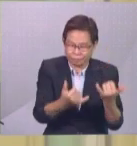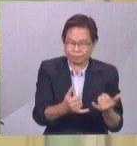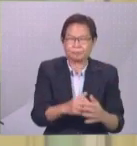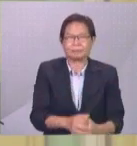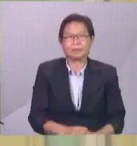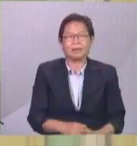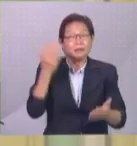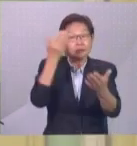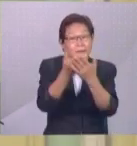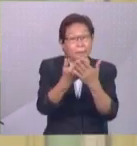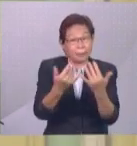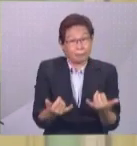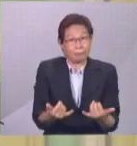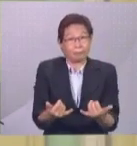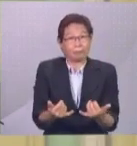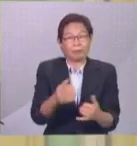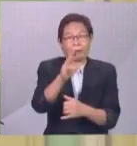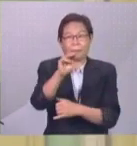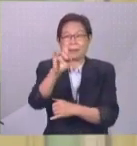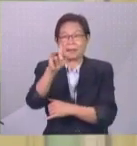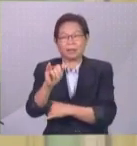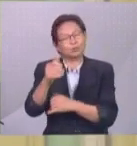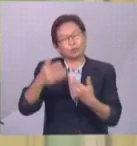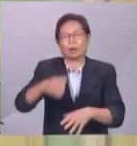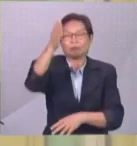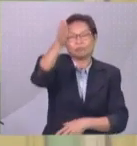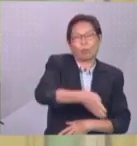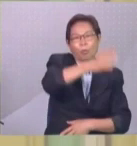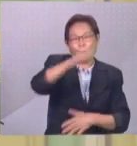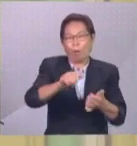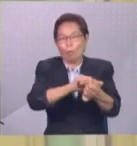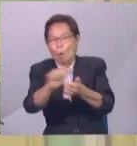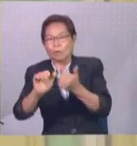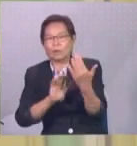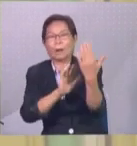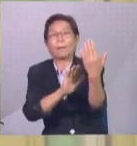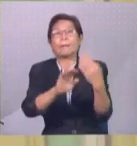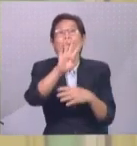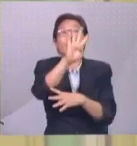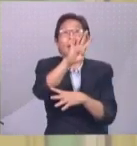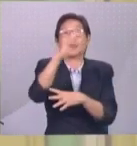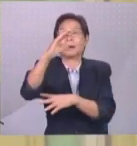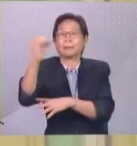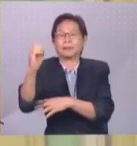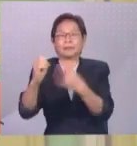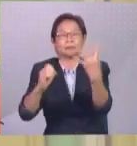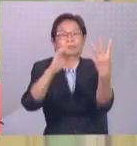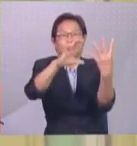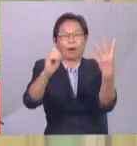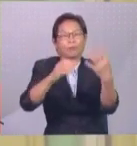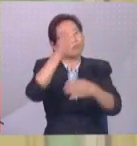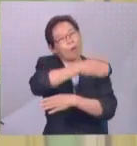Hai sehingga hari ini Mickey telah menarik balik kelulusan terhadap empat buah syari'at